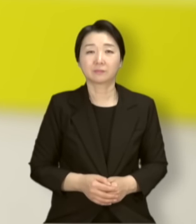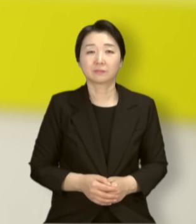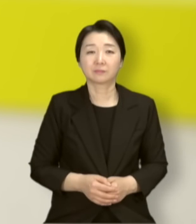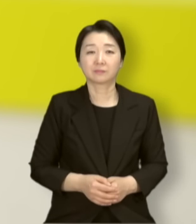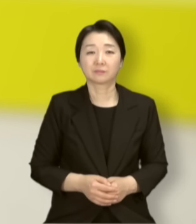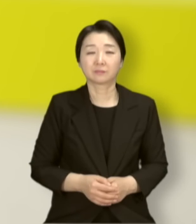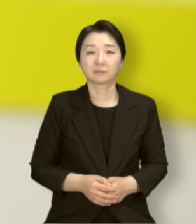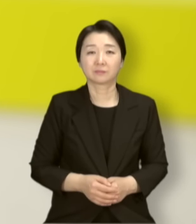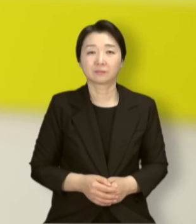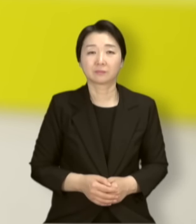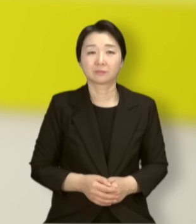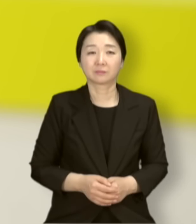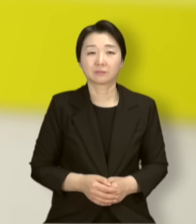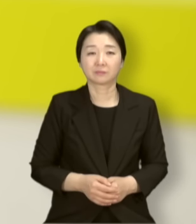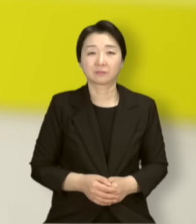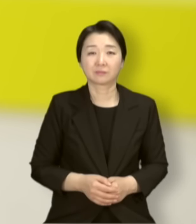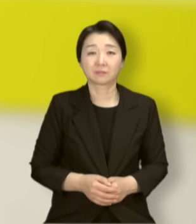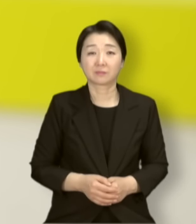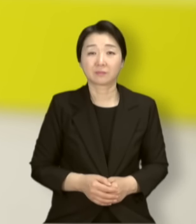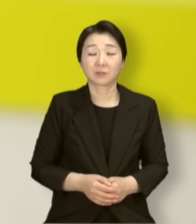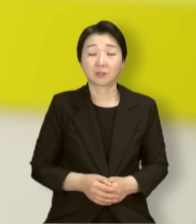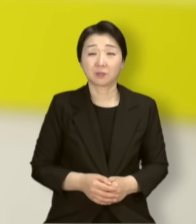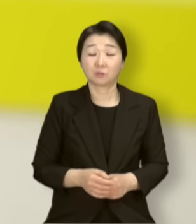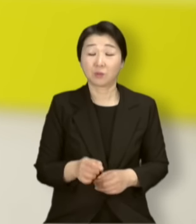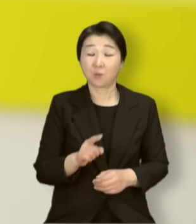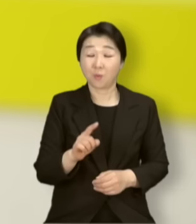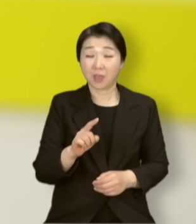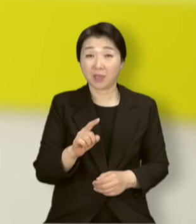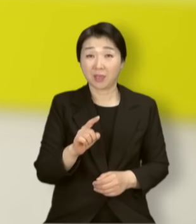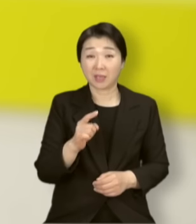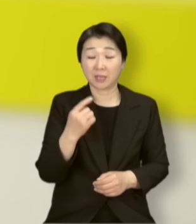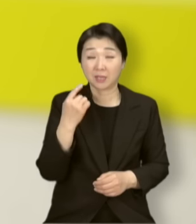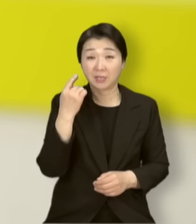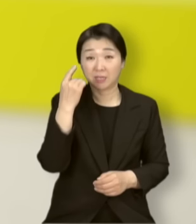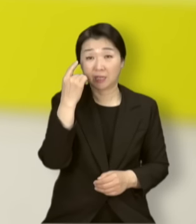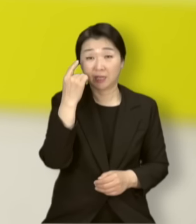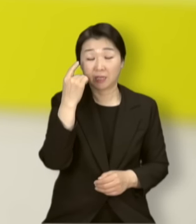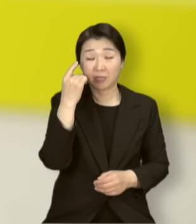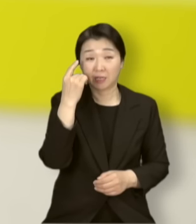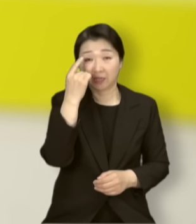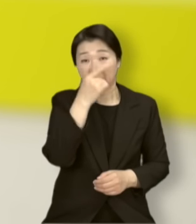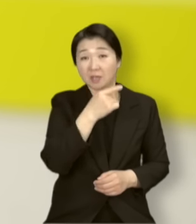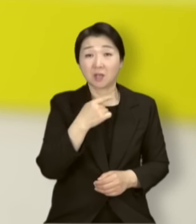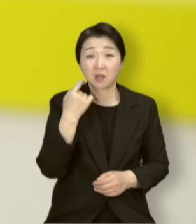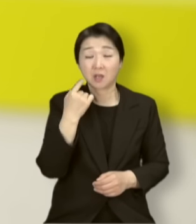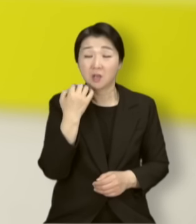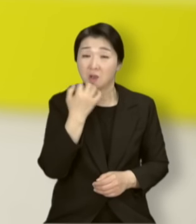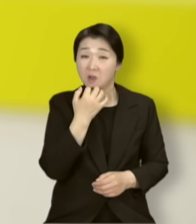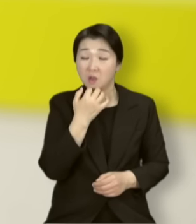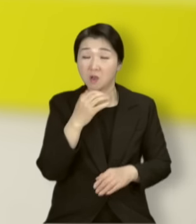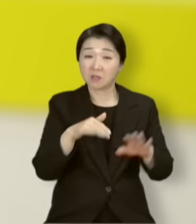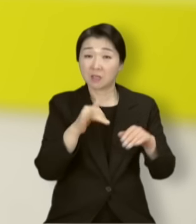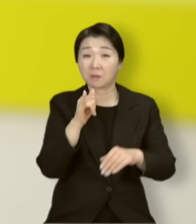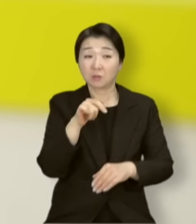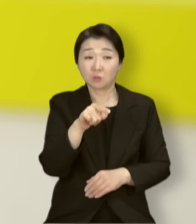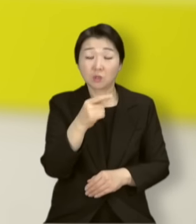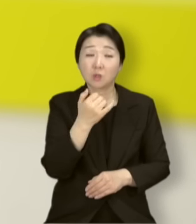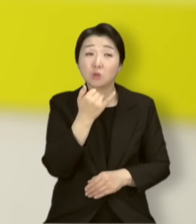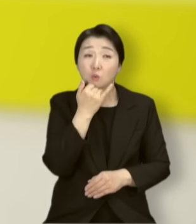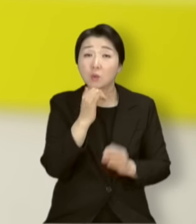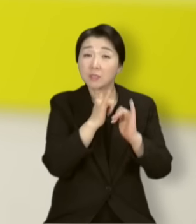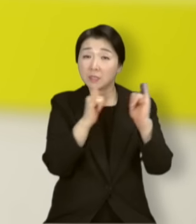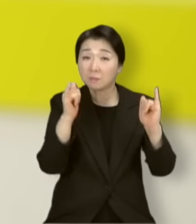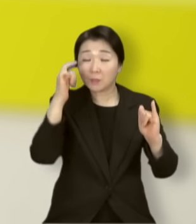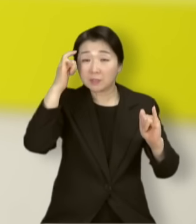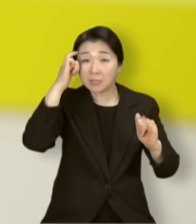그 우리는 이제 인종 일종의 크라이시스라고 얘기하는데 네. 자기는 지금까지 독일 사람으로